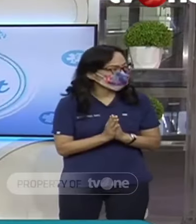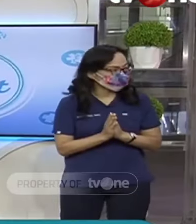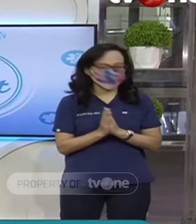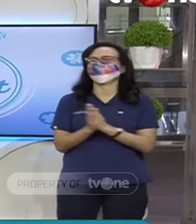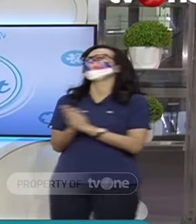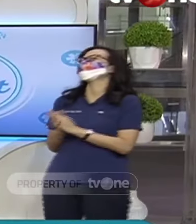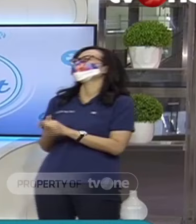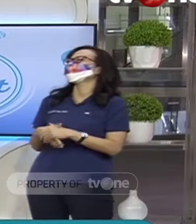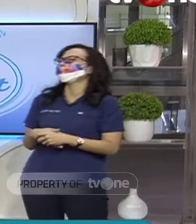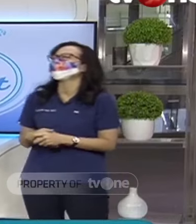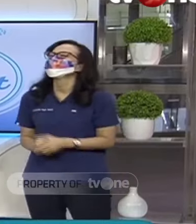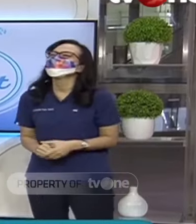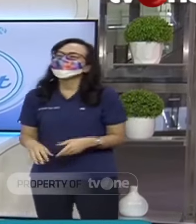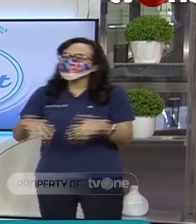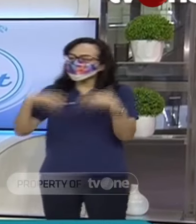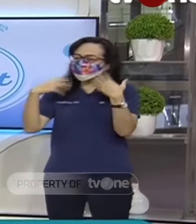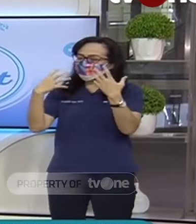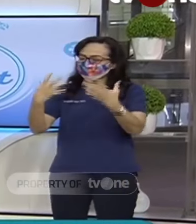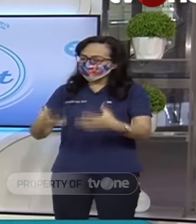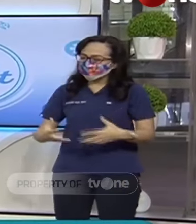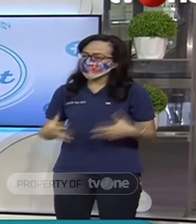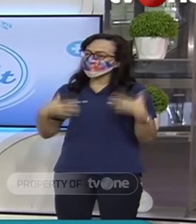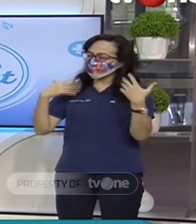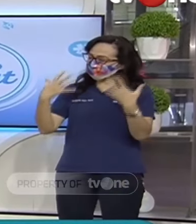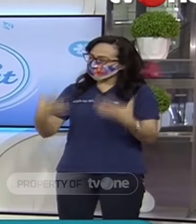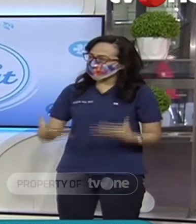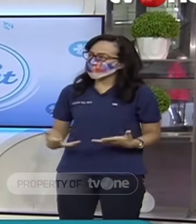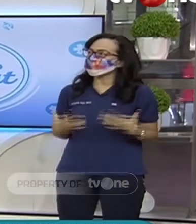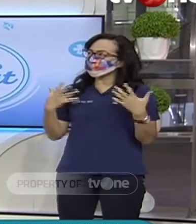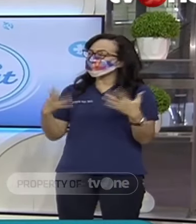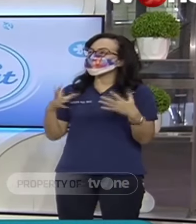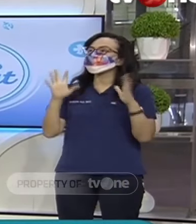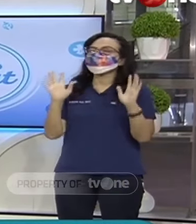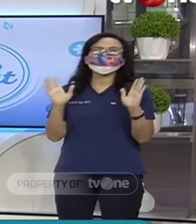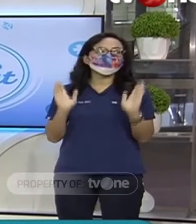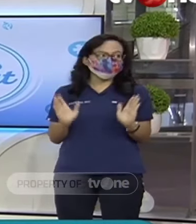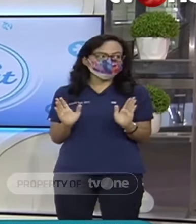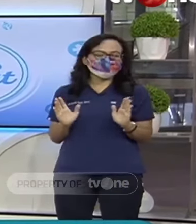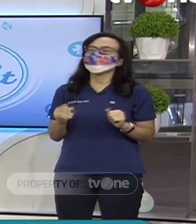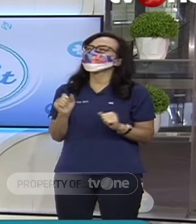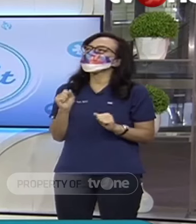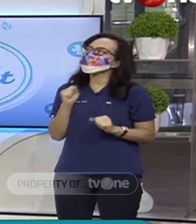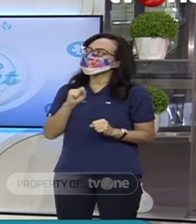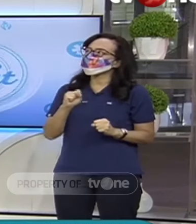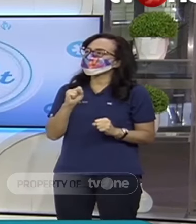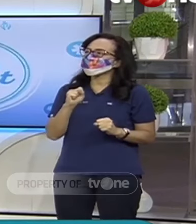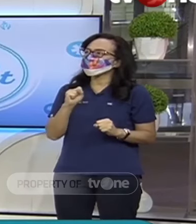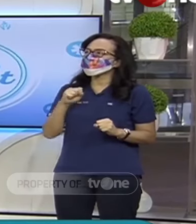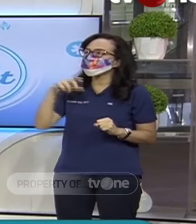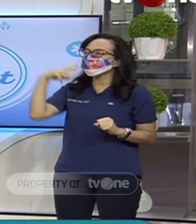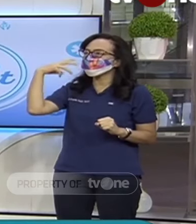oksigen ya kan jadi memang ketika kita mengaktivasi pernafasan dengan sadar ini kan sebenarnya